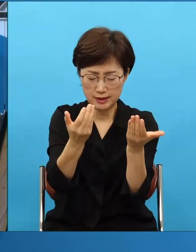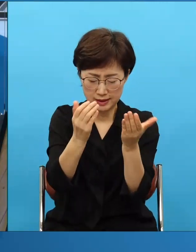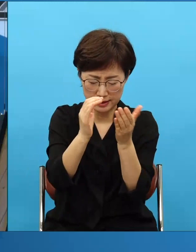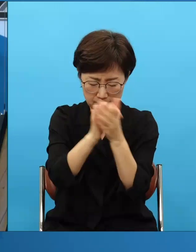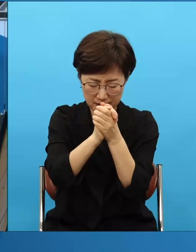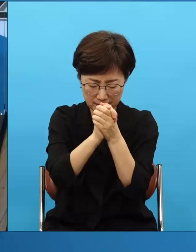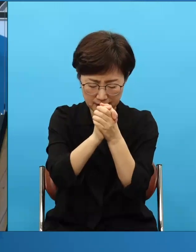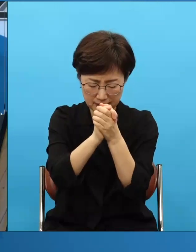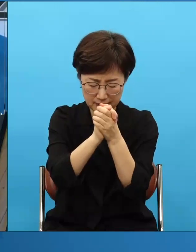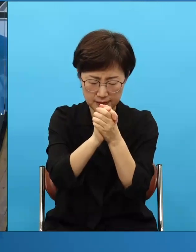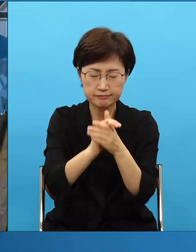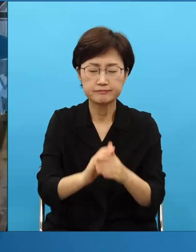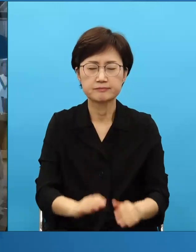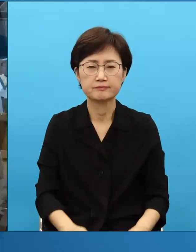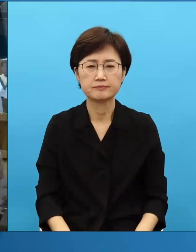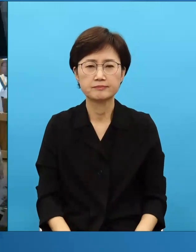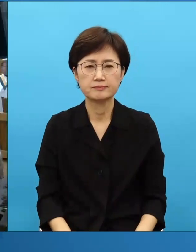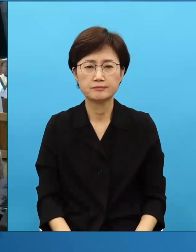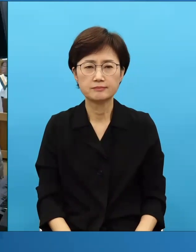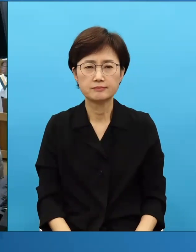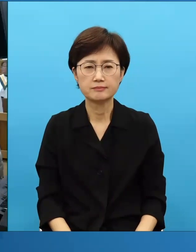truth, and life, we pray. Amen.